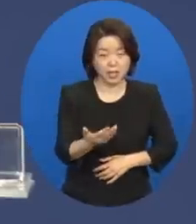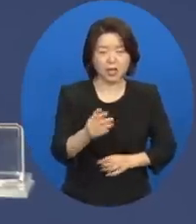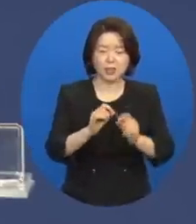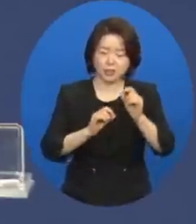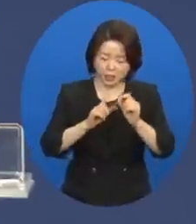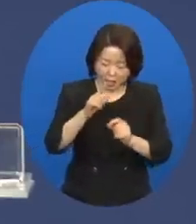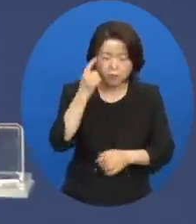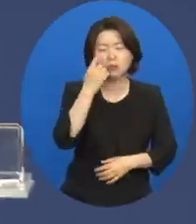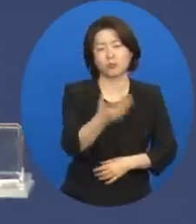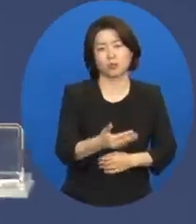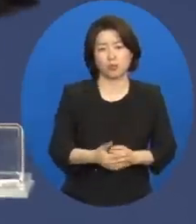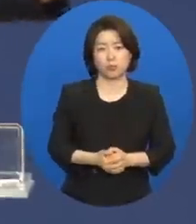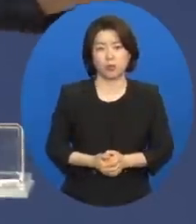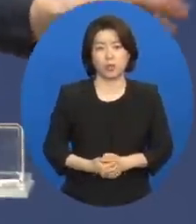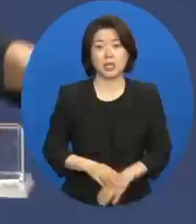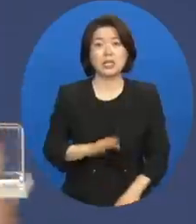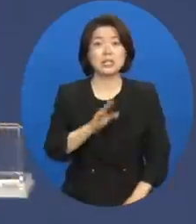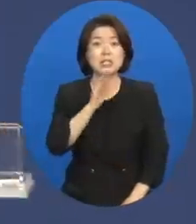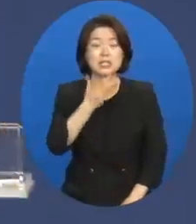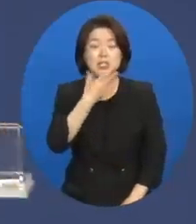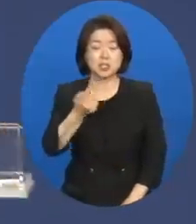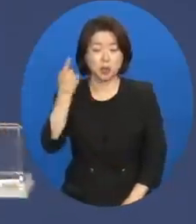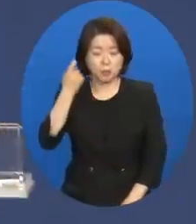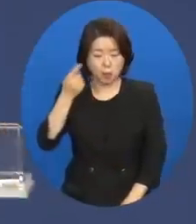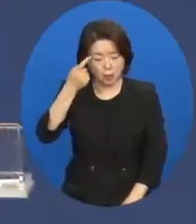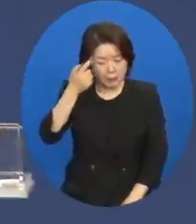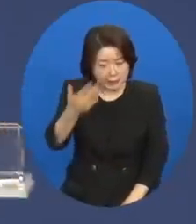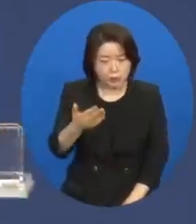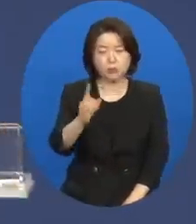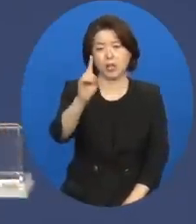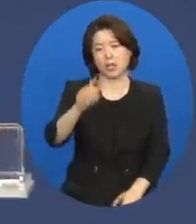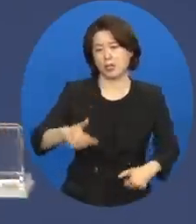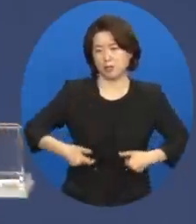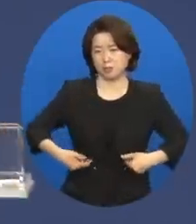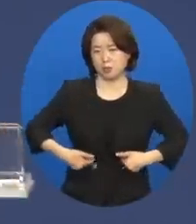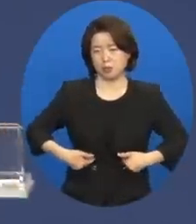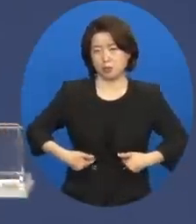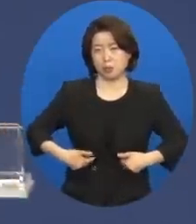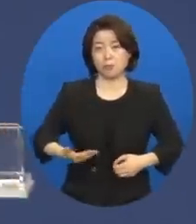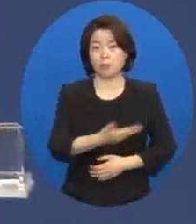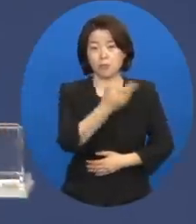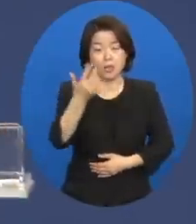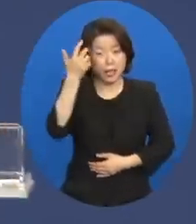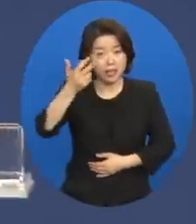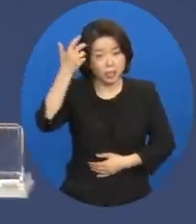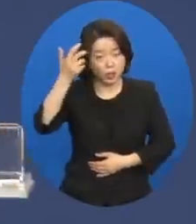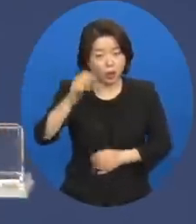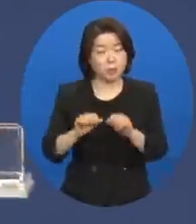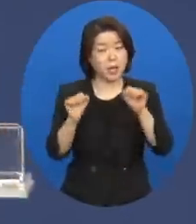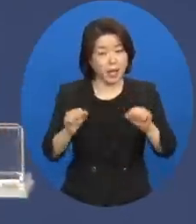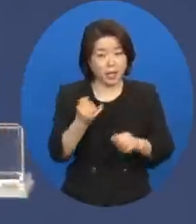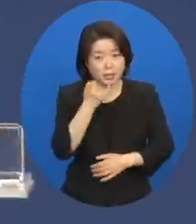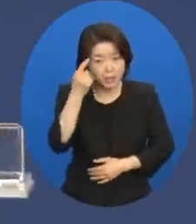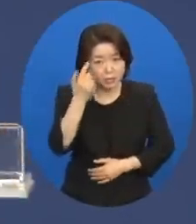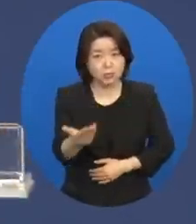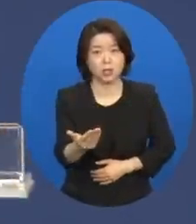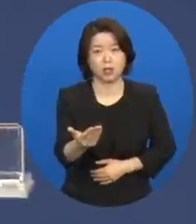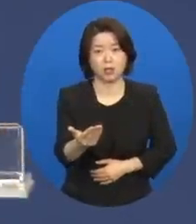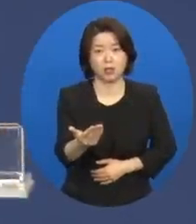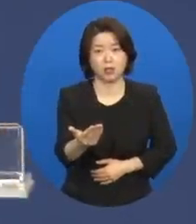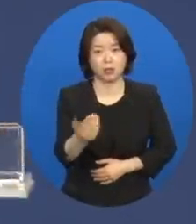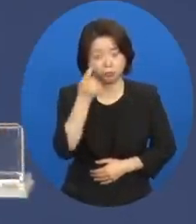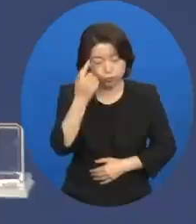묻는데 진짜 이제 복음 안에서 물어야 될 말이 있는 거예요. 그 여러분의 영혼은 안녕하십니까? 이런